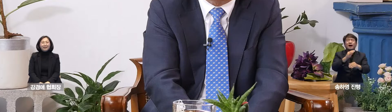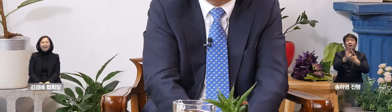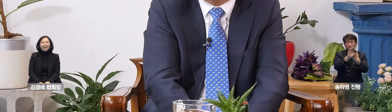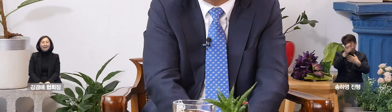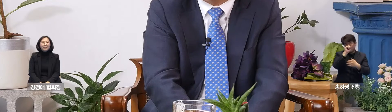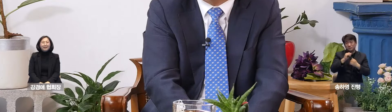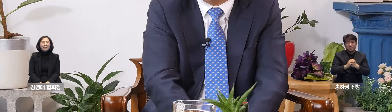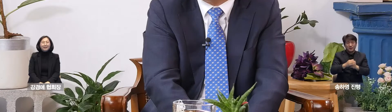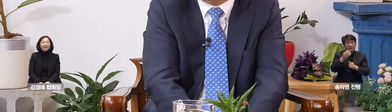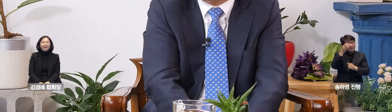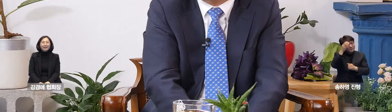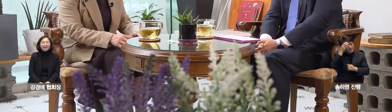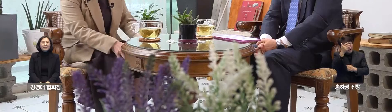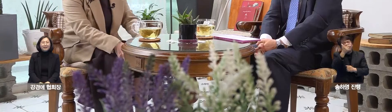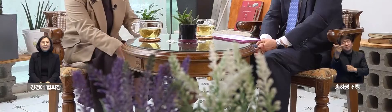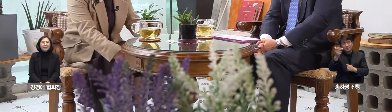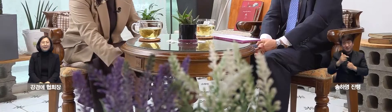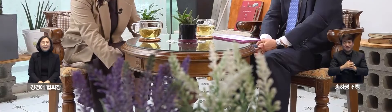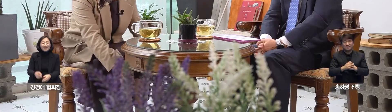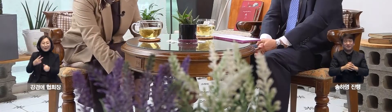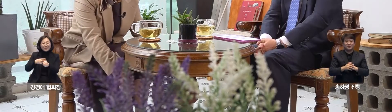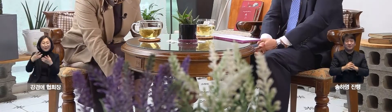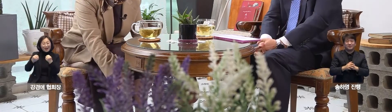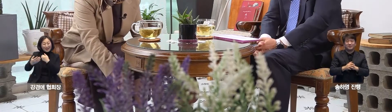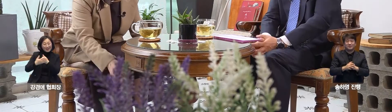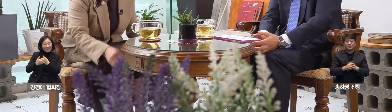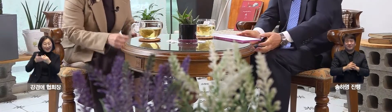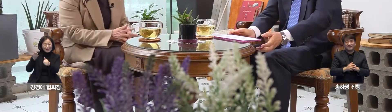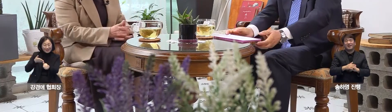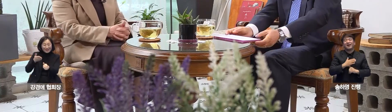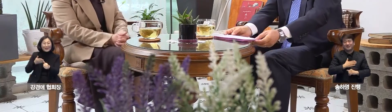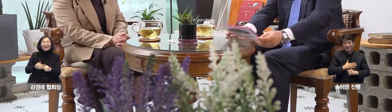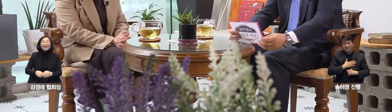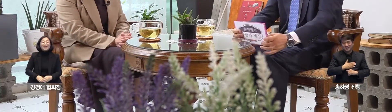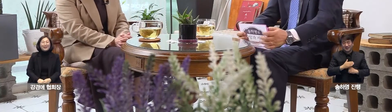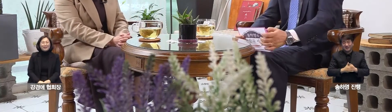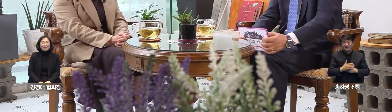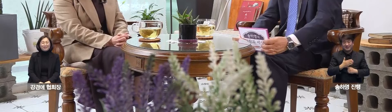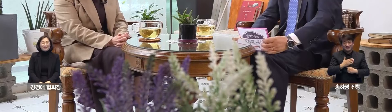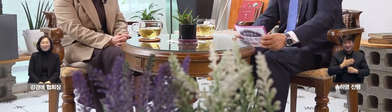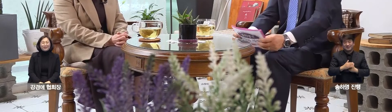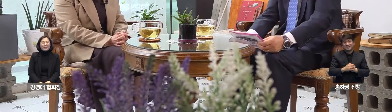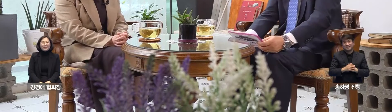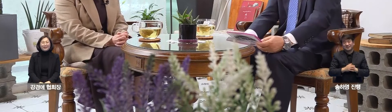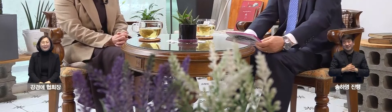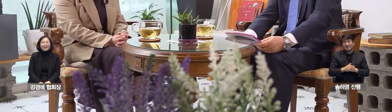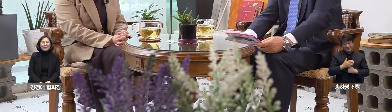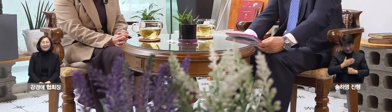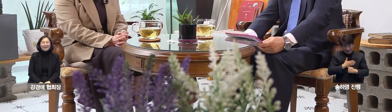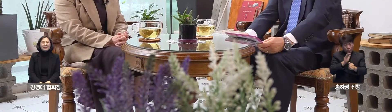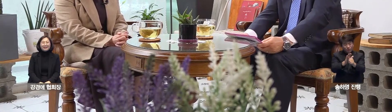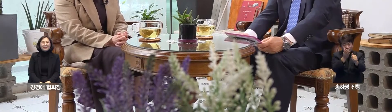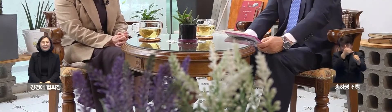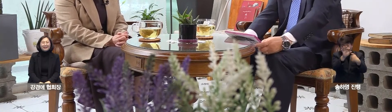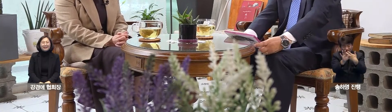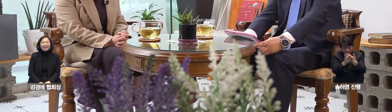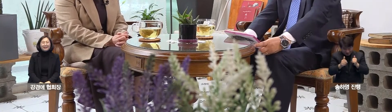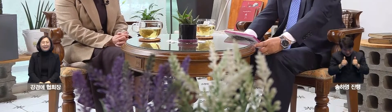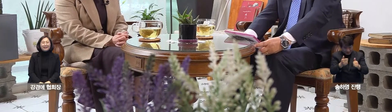됐으면 좋겠네요. 기대가 크네요. 교수님도 도와주십시오. 알았습니다. 예, 제가 할 수 있는 최대한 도와주겠습니다.